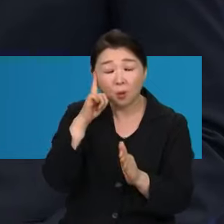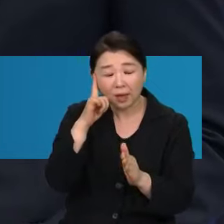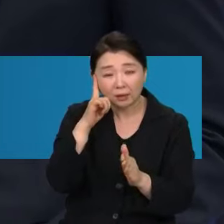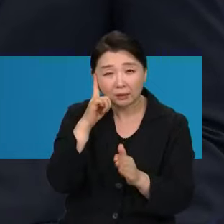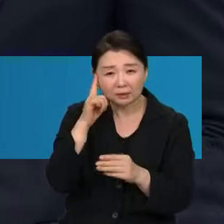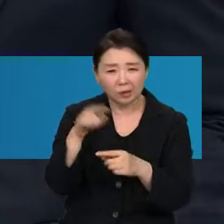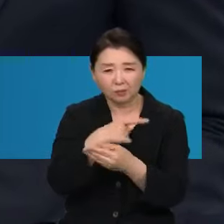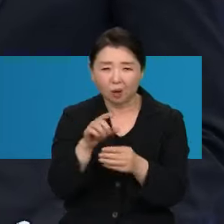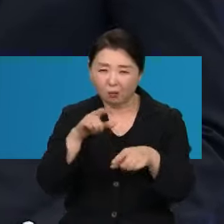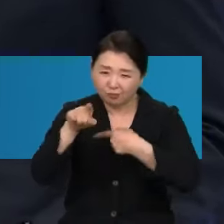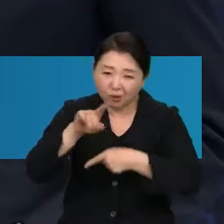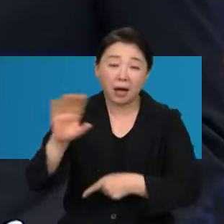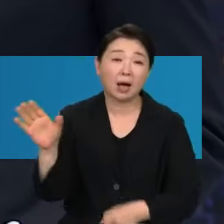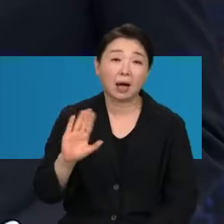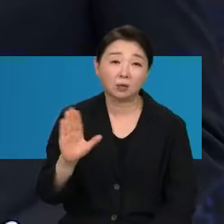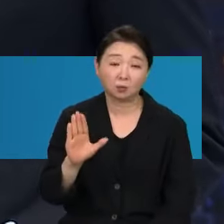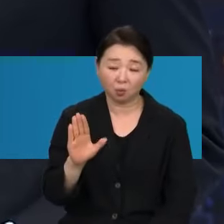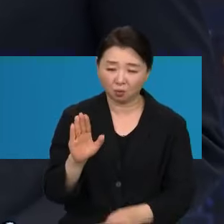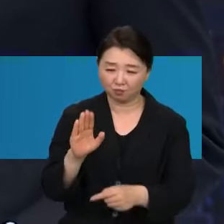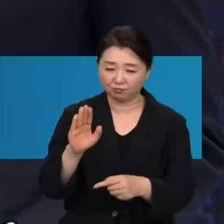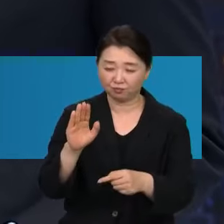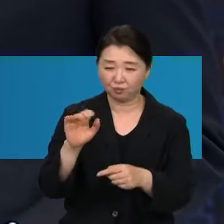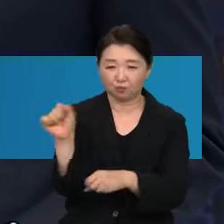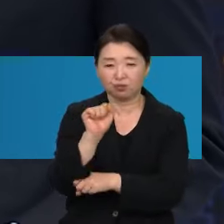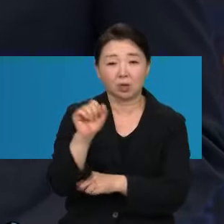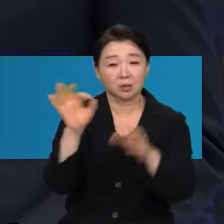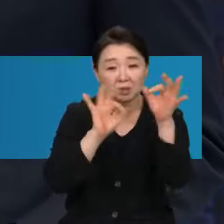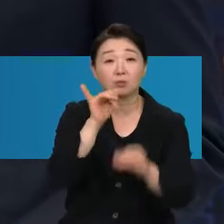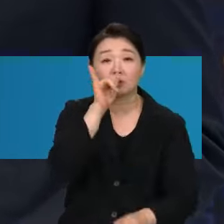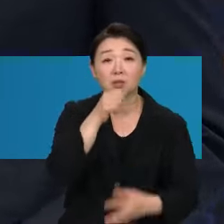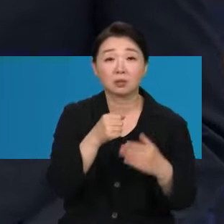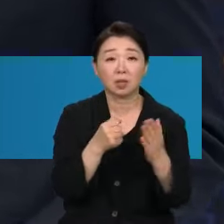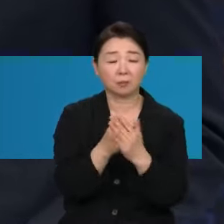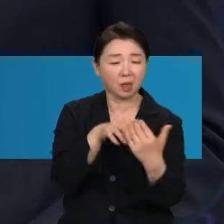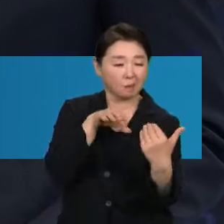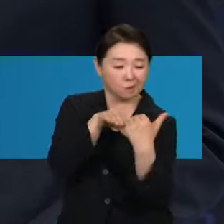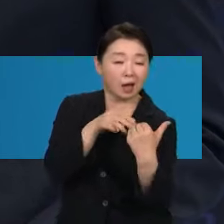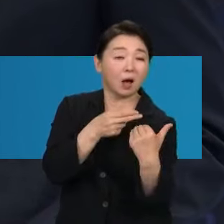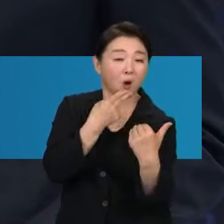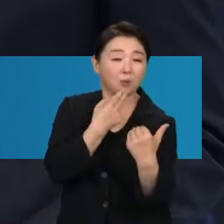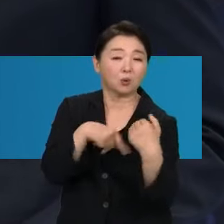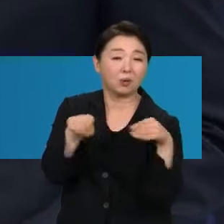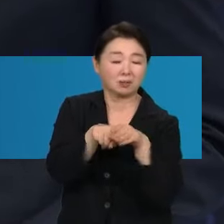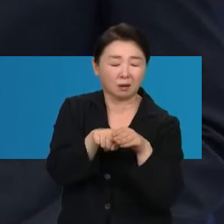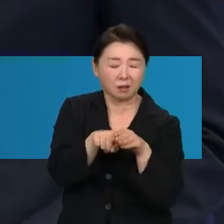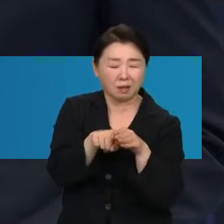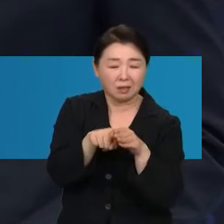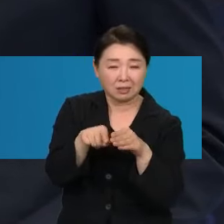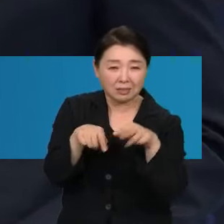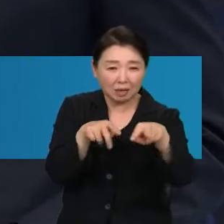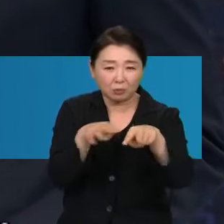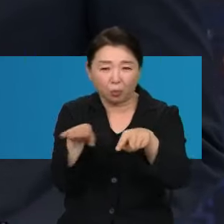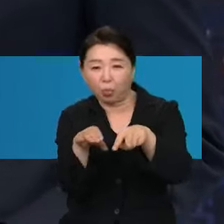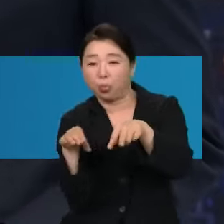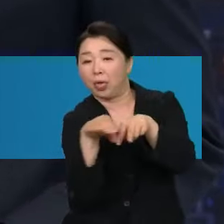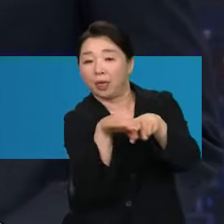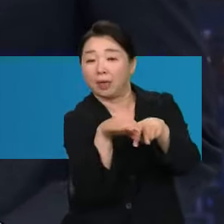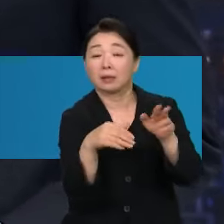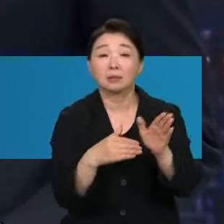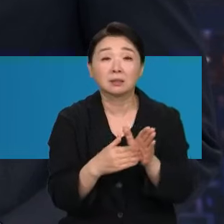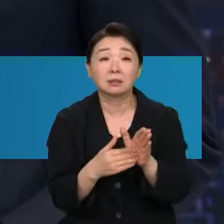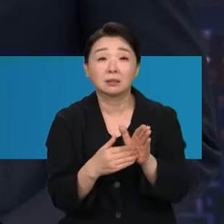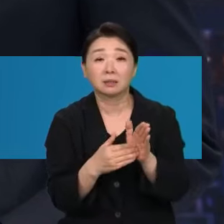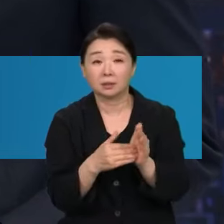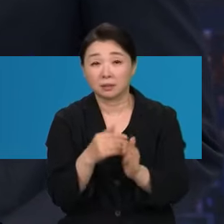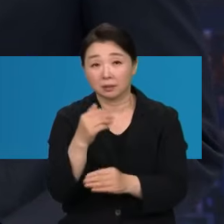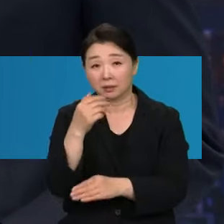감정 결과가 나왔습니다 운전자는 또 마주오는 차들과 부딪히지 않으려고 인도 쪽으로 행들을 꺾었다고 진술했는데